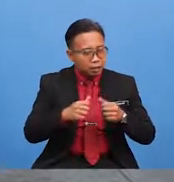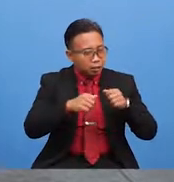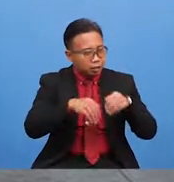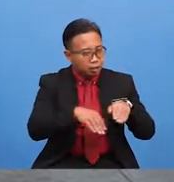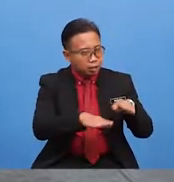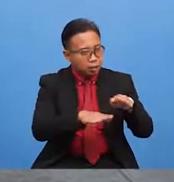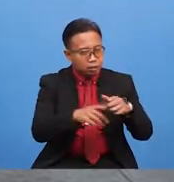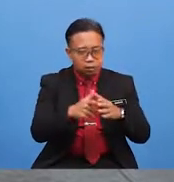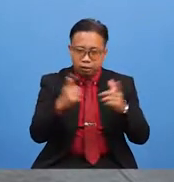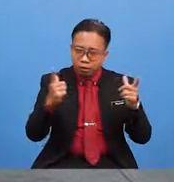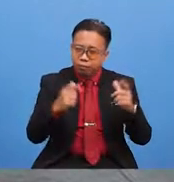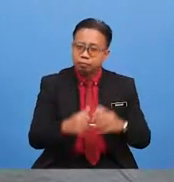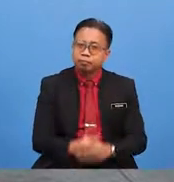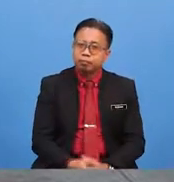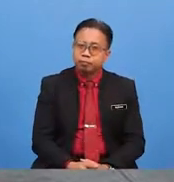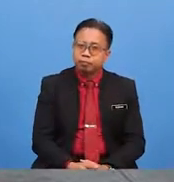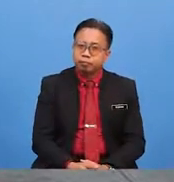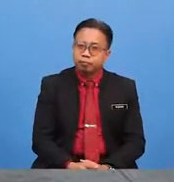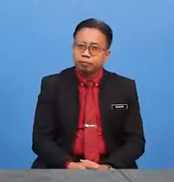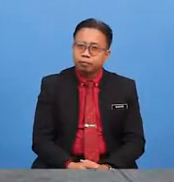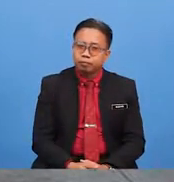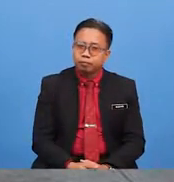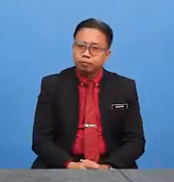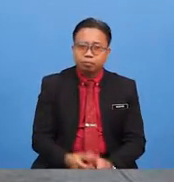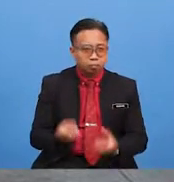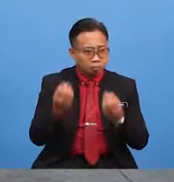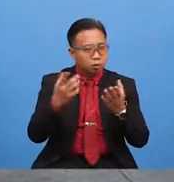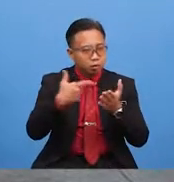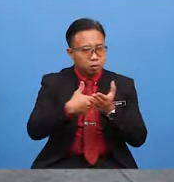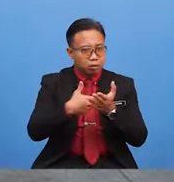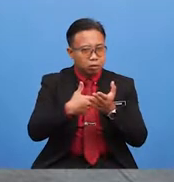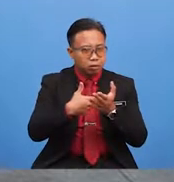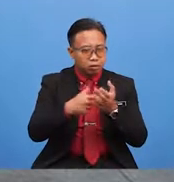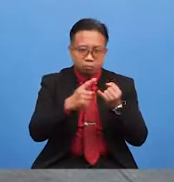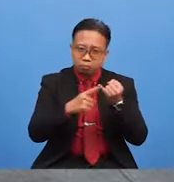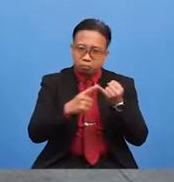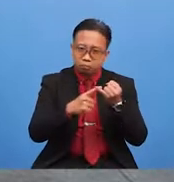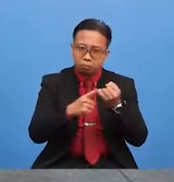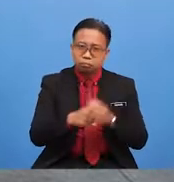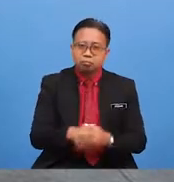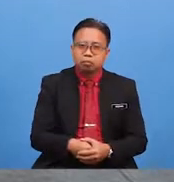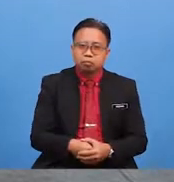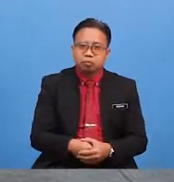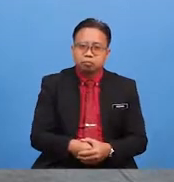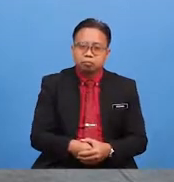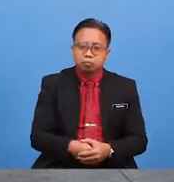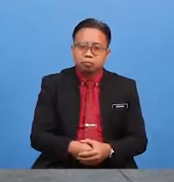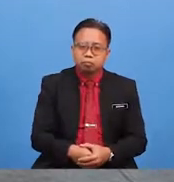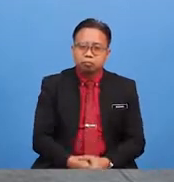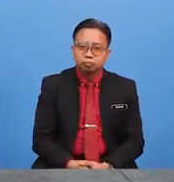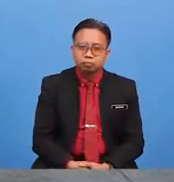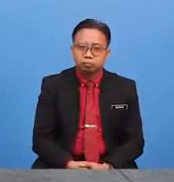Romanticism, Naturalism, Realism dan yang terakhir ialah